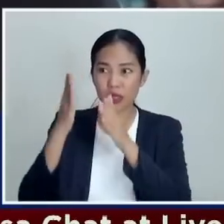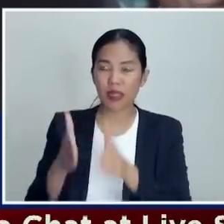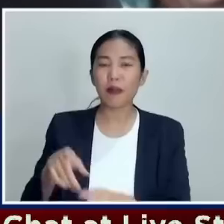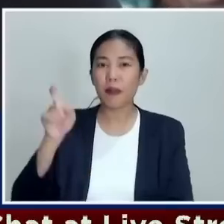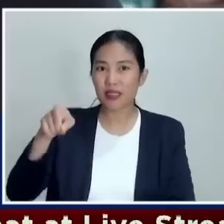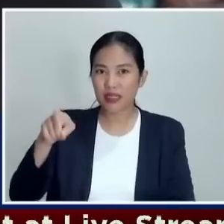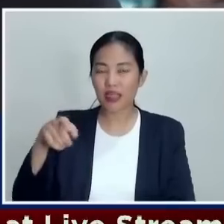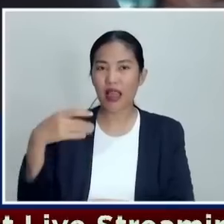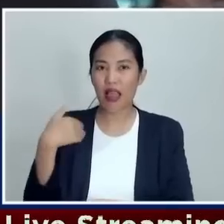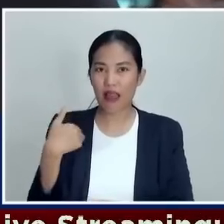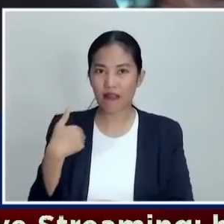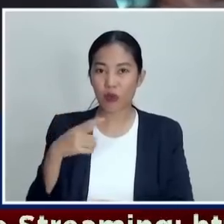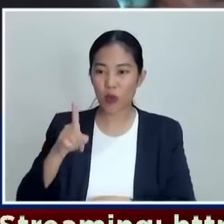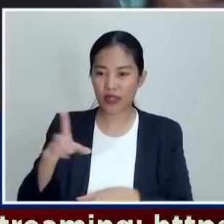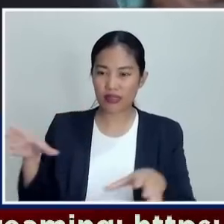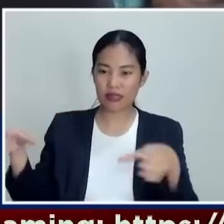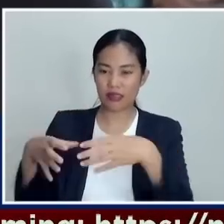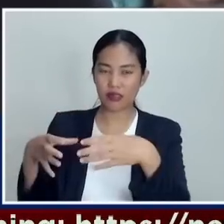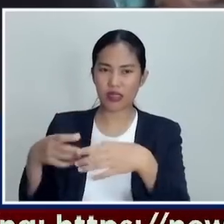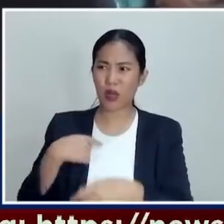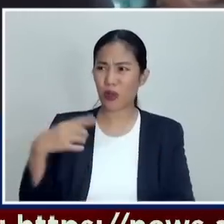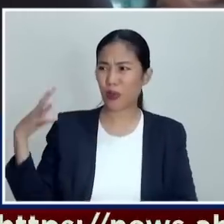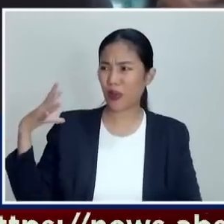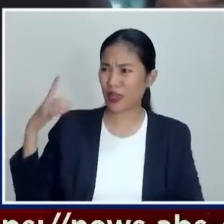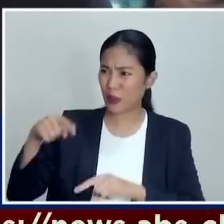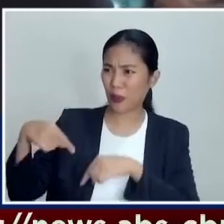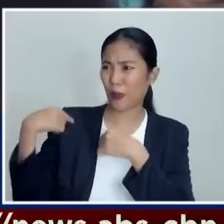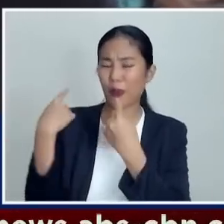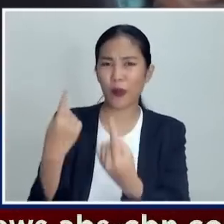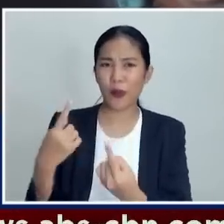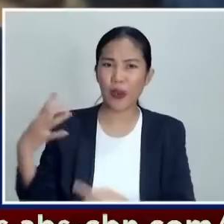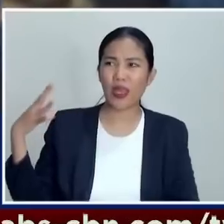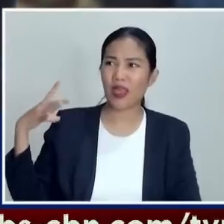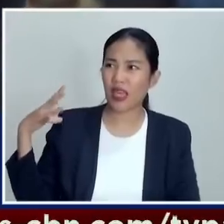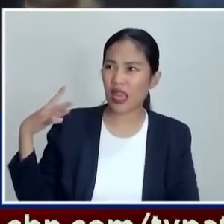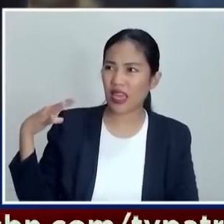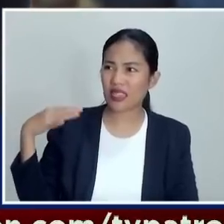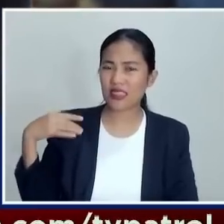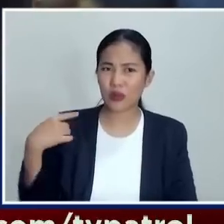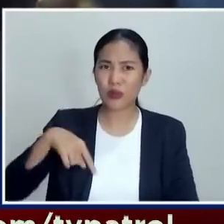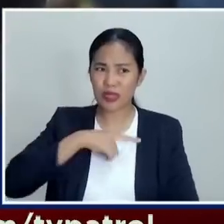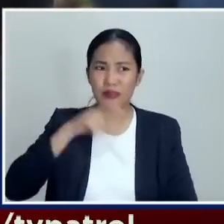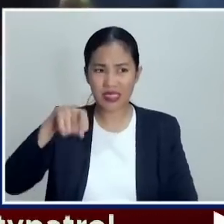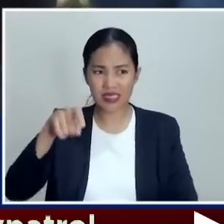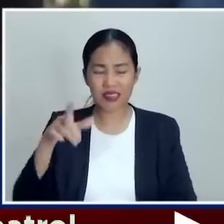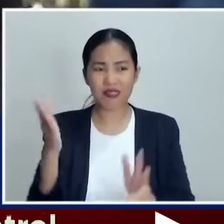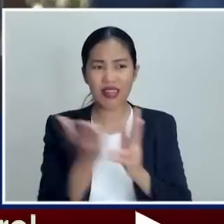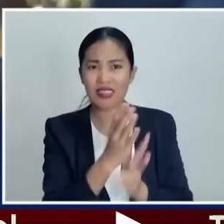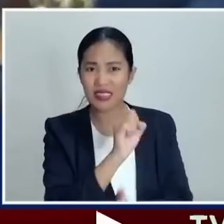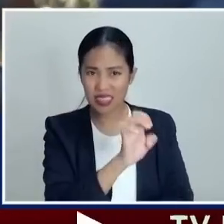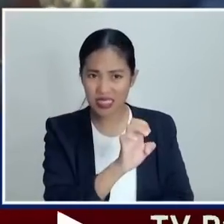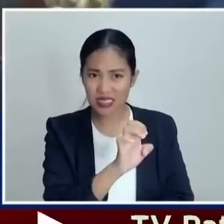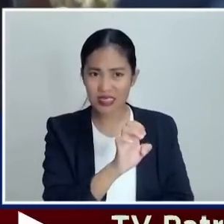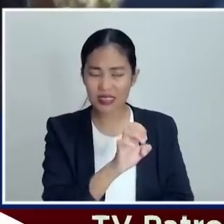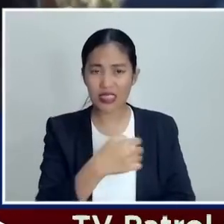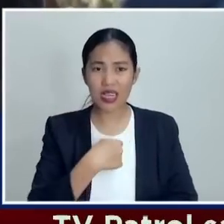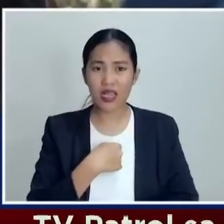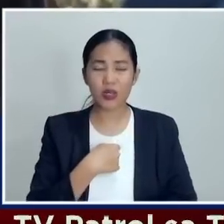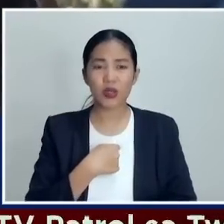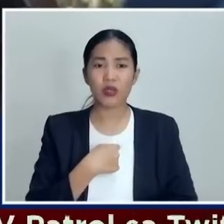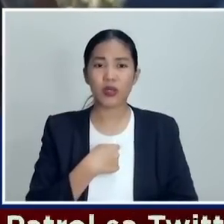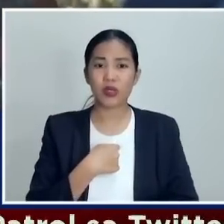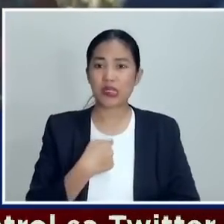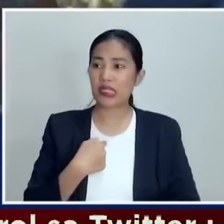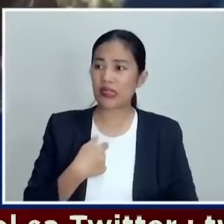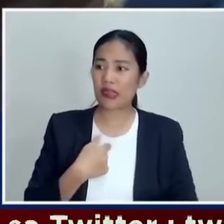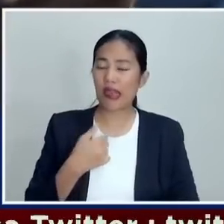ang tagal, naghihintay ako eh, Dennis. Ang tagal kong naghihintay, nakasuhan na. Hindi ako pwede na every time magtatanong ang